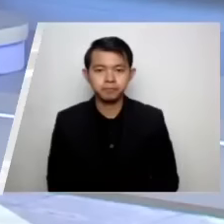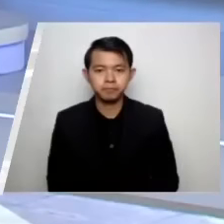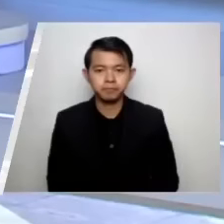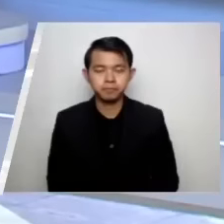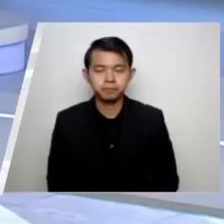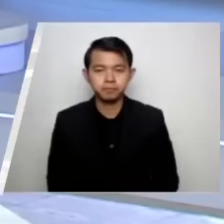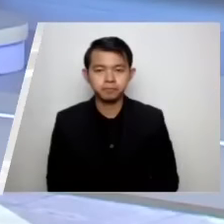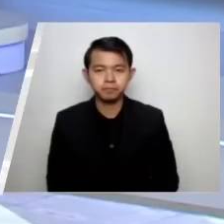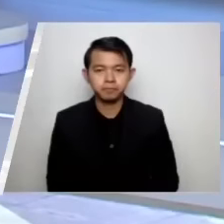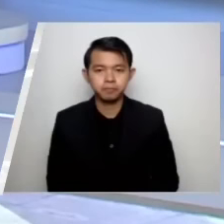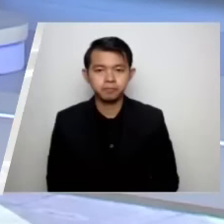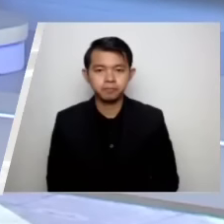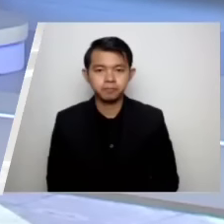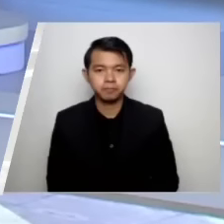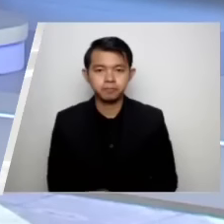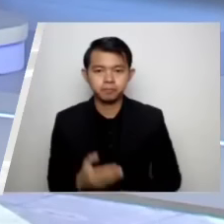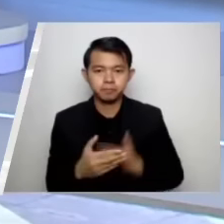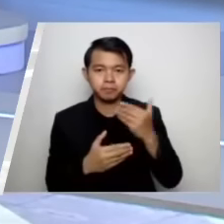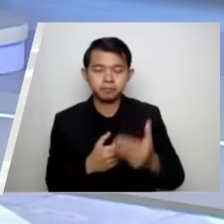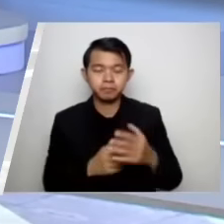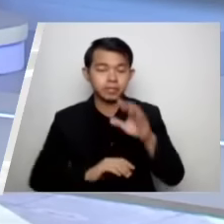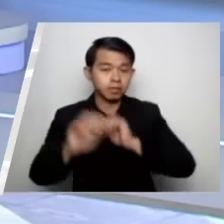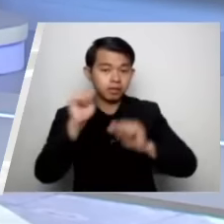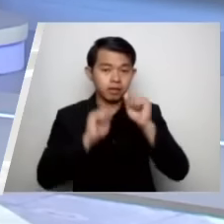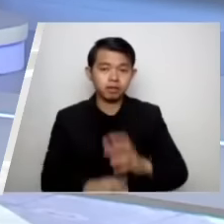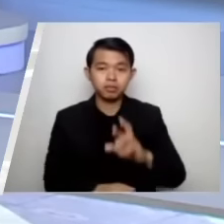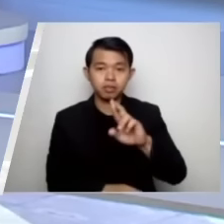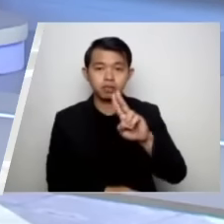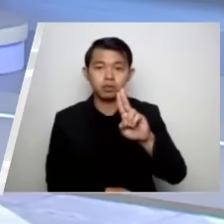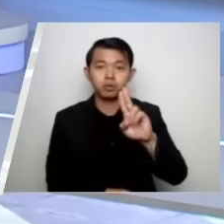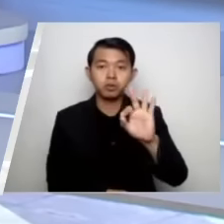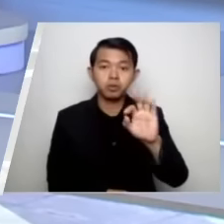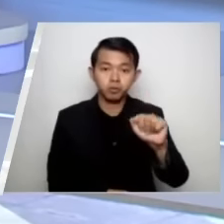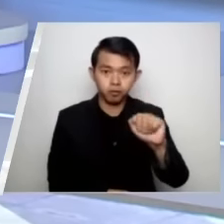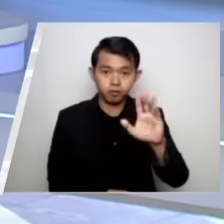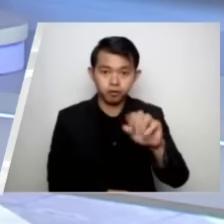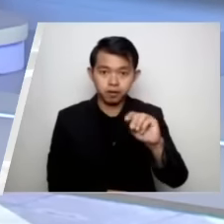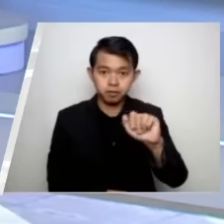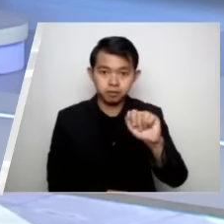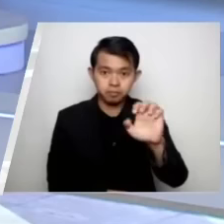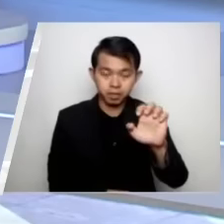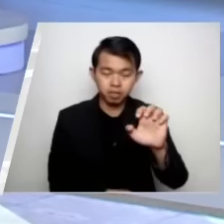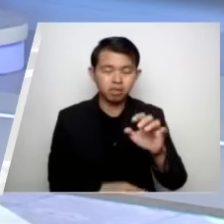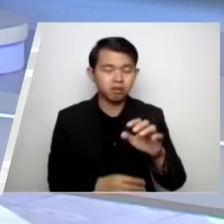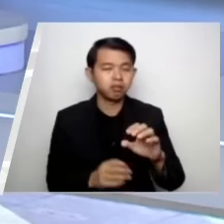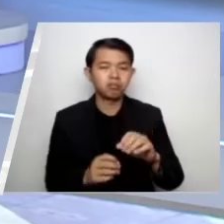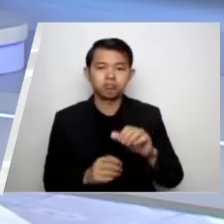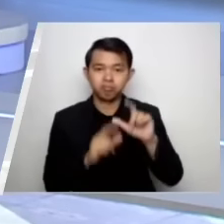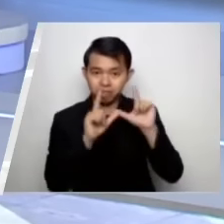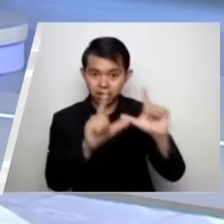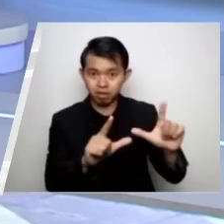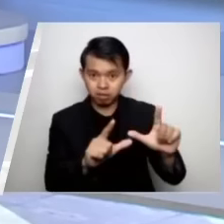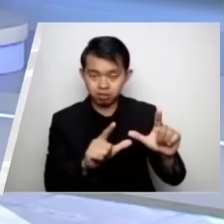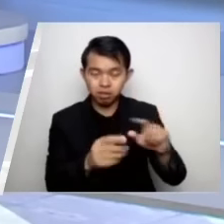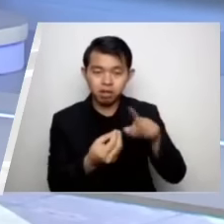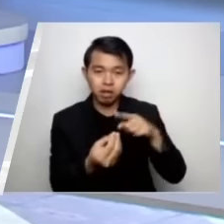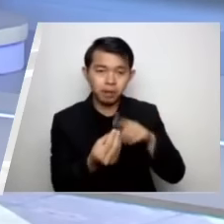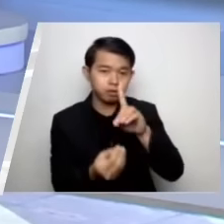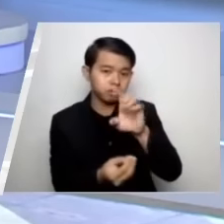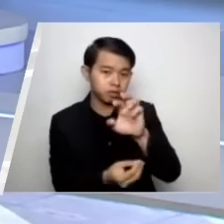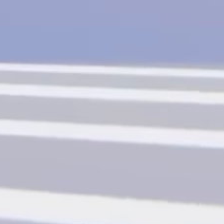Kinumpirma na abogado ni Rufa Mae Quinto na may warrant of arrest laban sa aktres dahil sa kaso kaugnay sa DermaCare. Saksi,